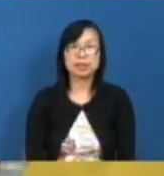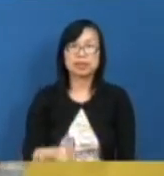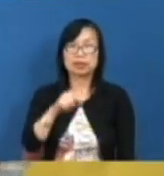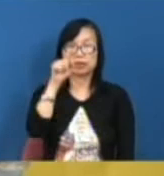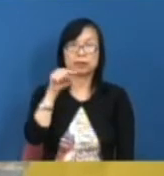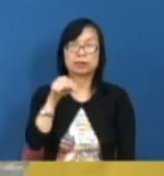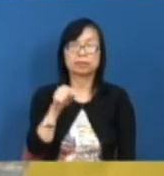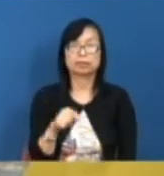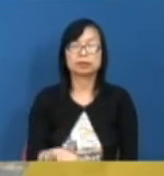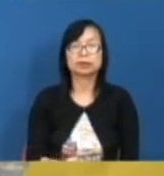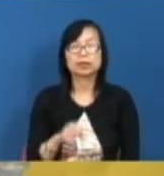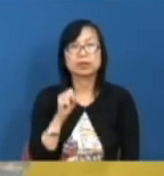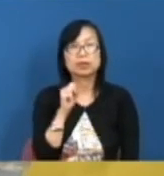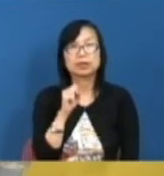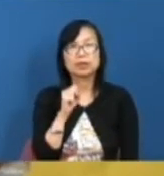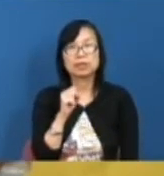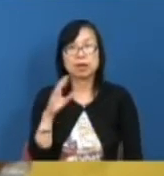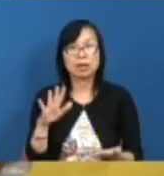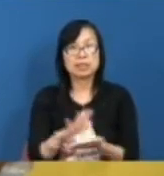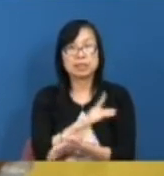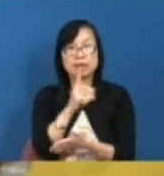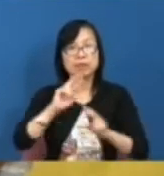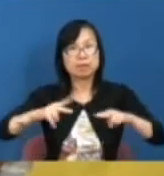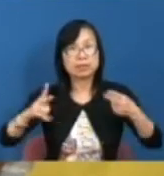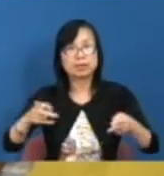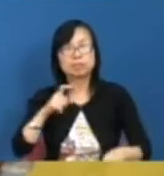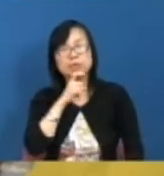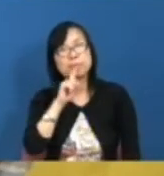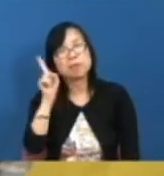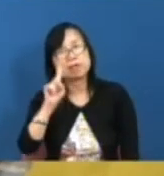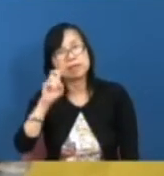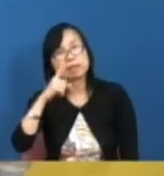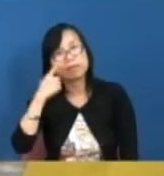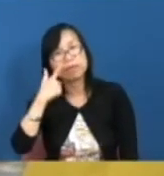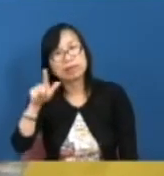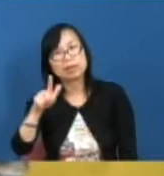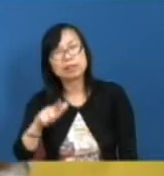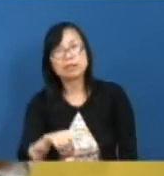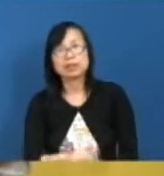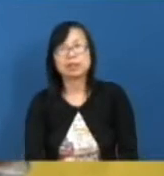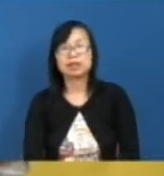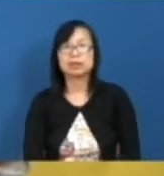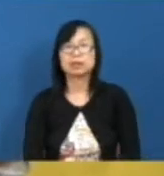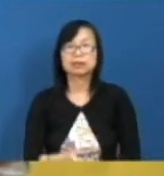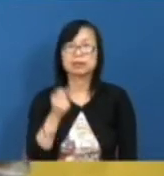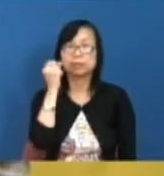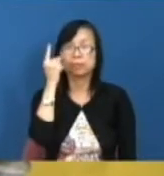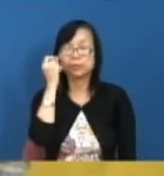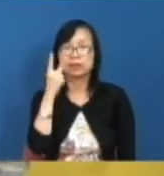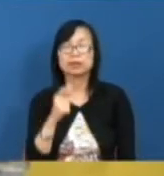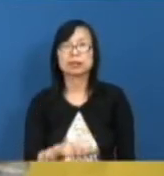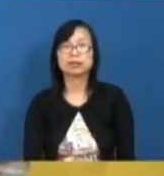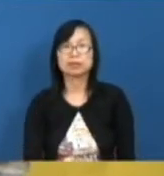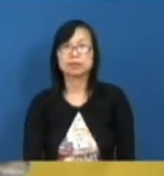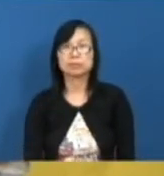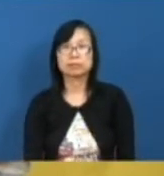實，如果你觀察翻成年嘅發展，究竟有啲咩新嘅觀察，或者有啲咩新嘅洞見？特別即係你會見到其實即